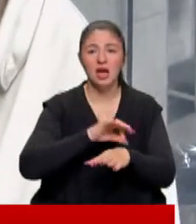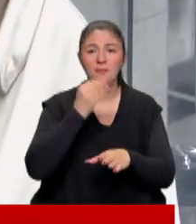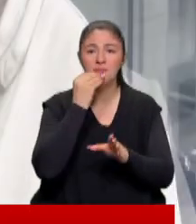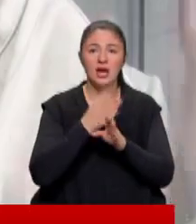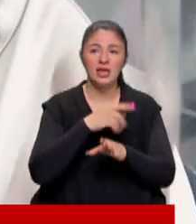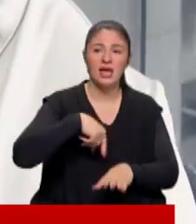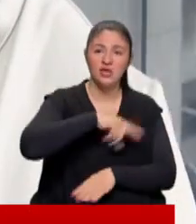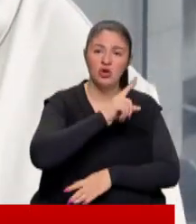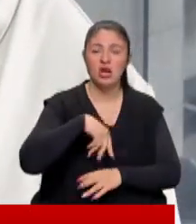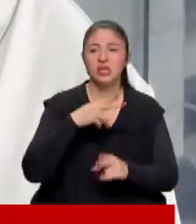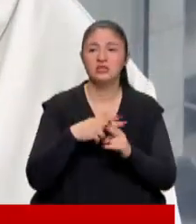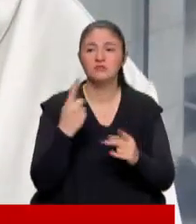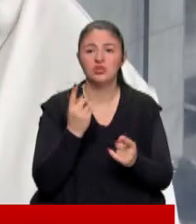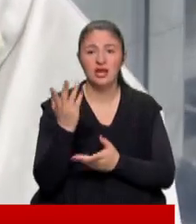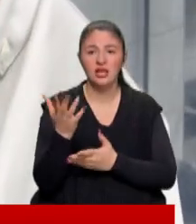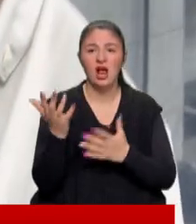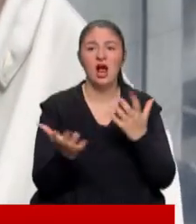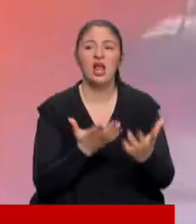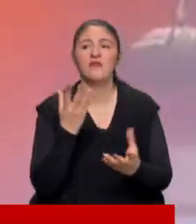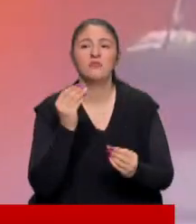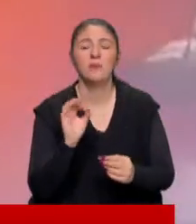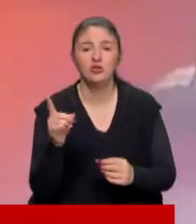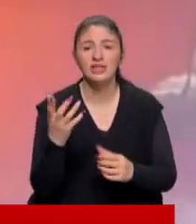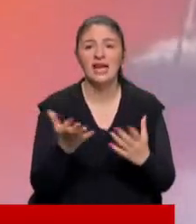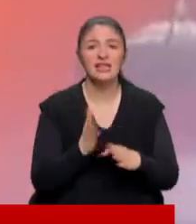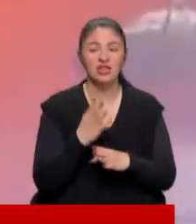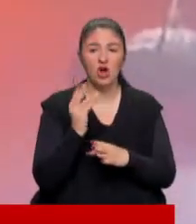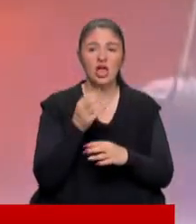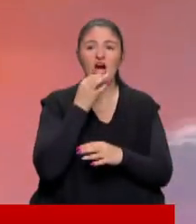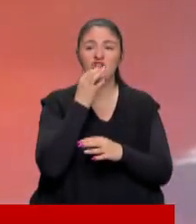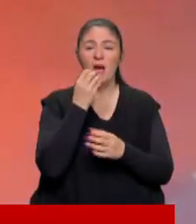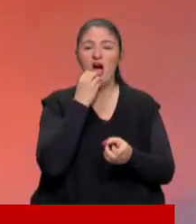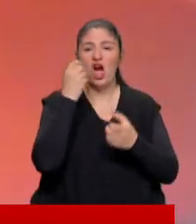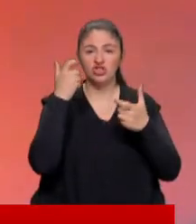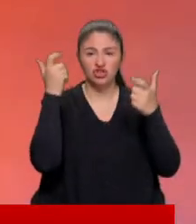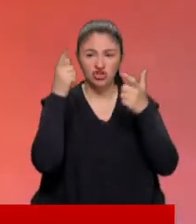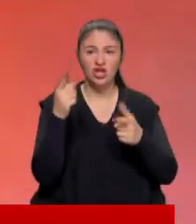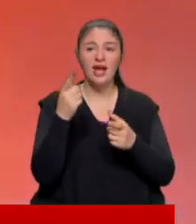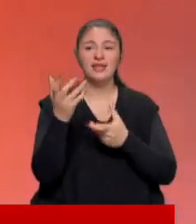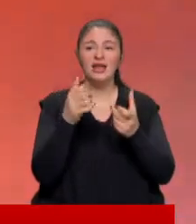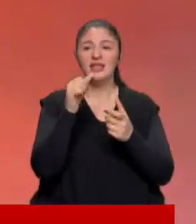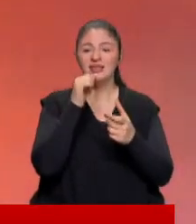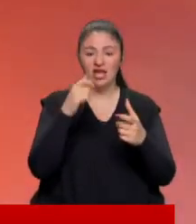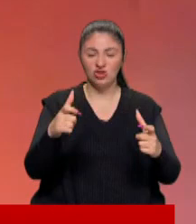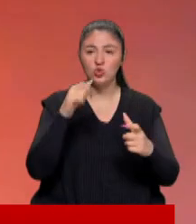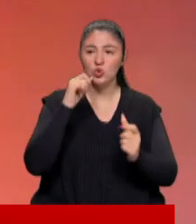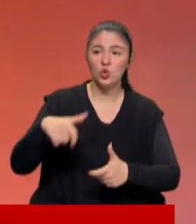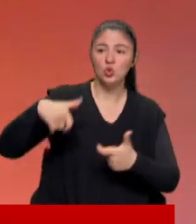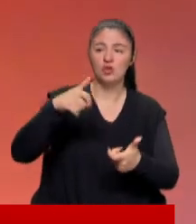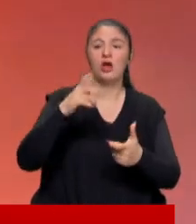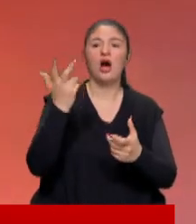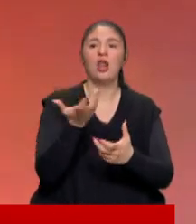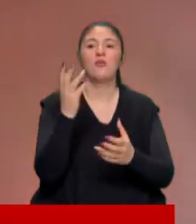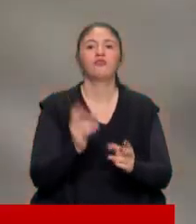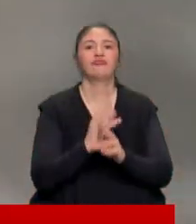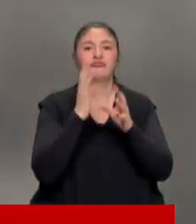markete gidiyor. Hızlı bir şekilde de alev almaya başlıyor. Yangına sebep olan acemi aşçı yanan tencereyi suyla söndürmeye kalkınca alevler daha